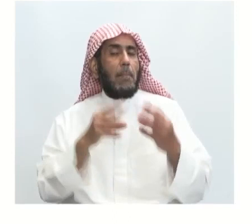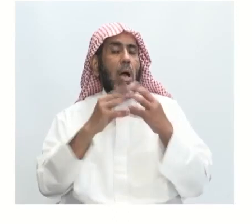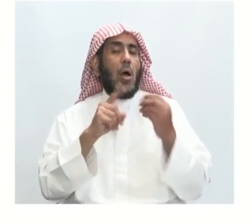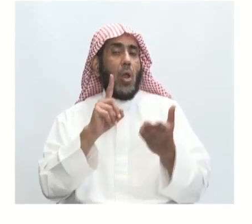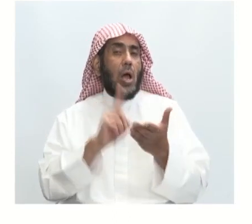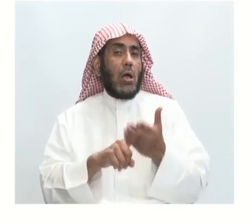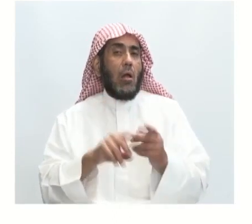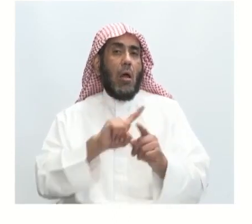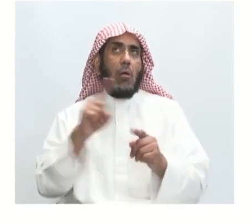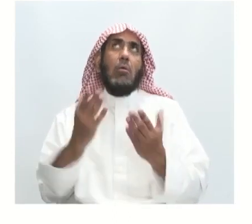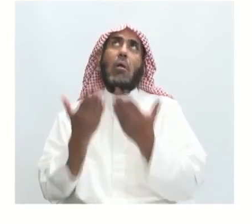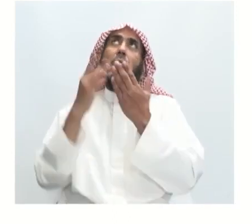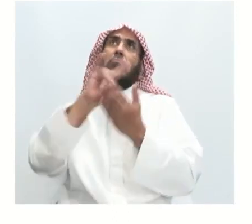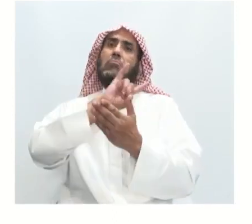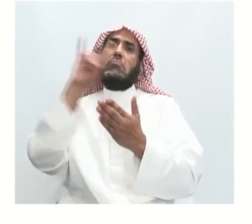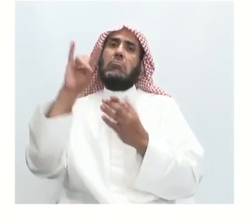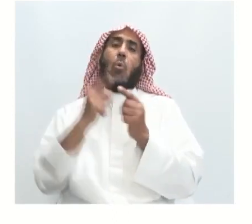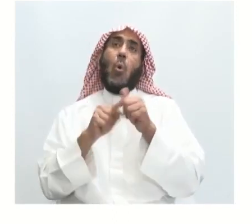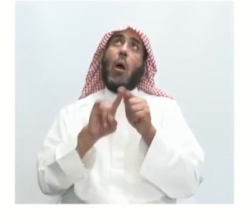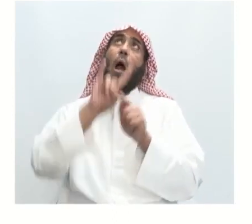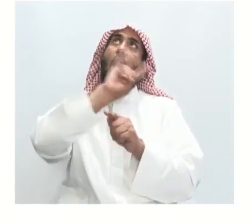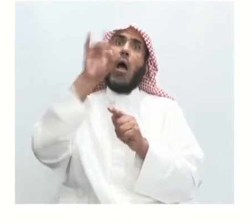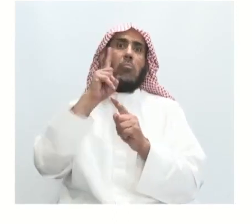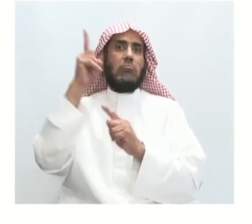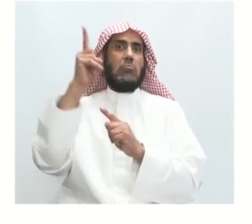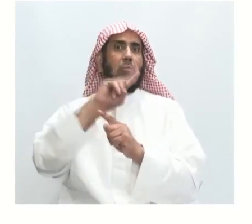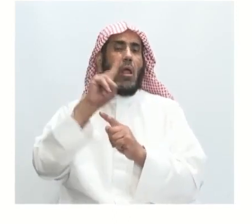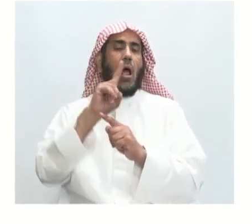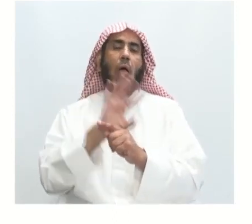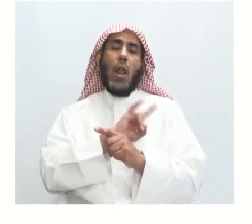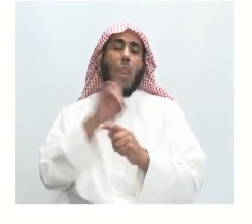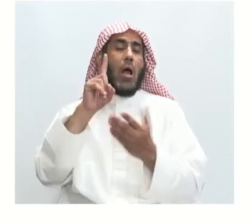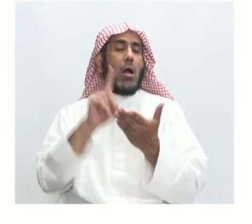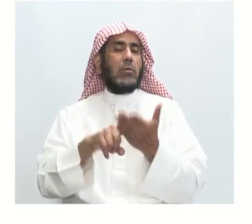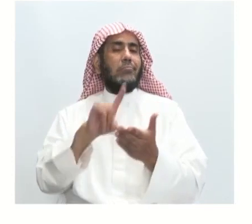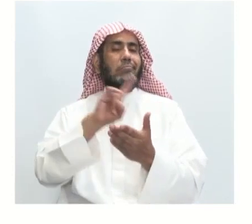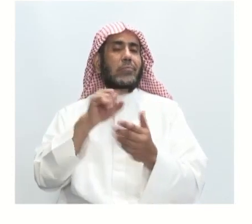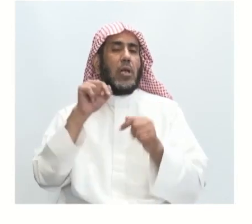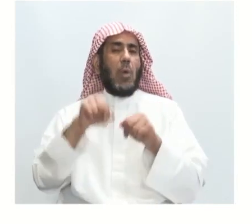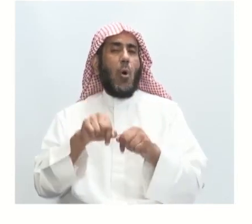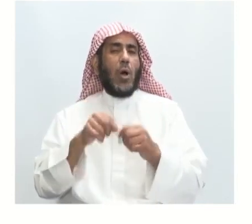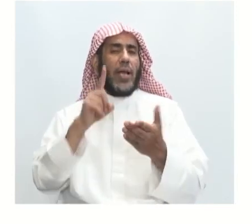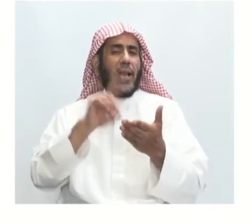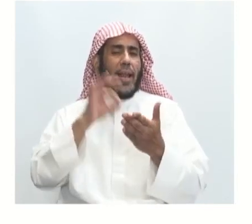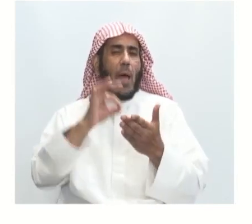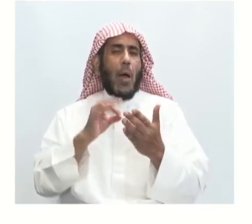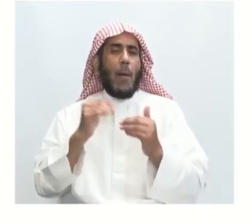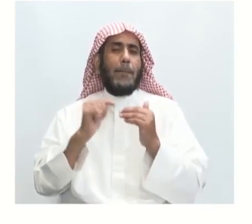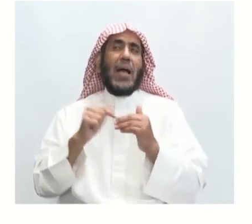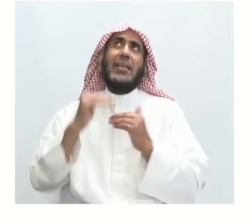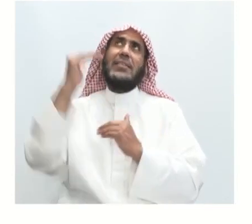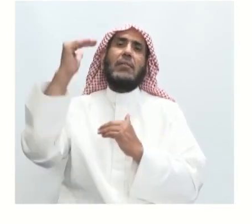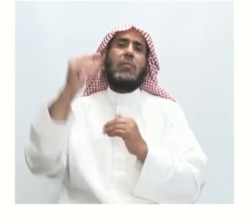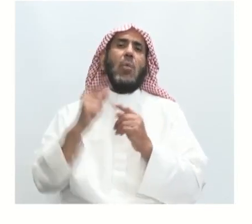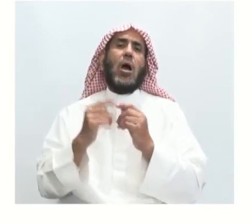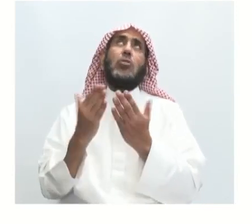لا الله سبحانه وتعالى من اعدنا الاعلى تقول لا اللهم لا تؤاخذنا وهذا ليس نهيا حقيقيا وانما هو من الادنى الى الاعلى في